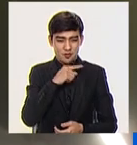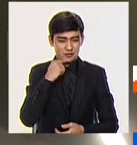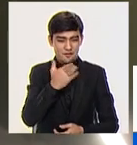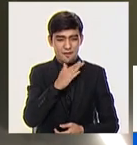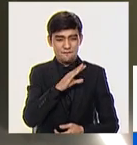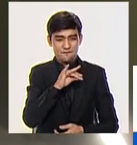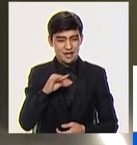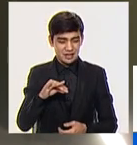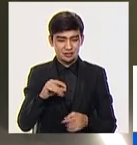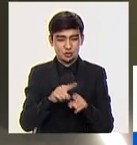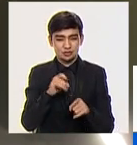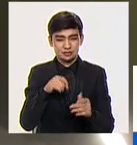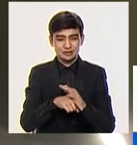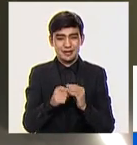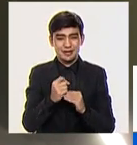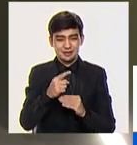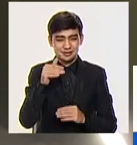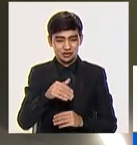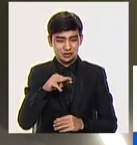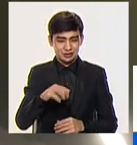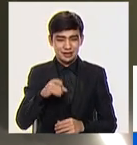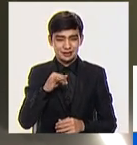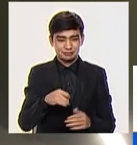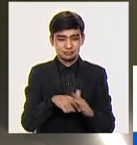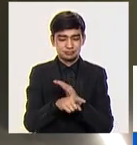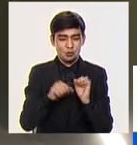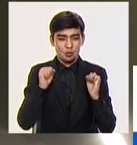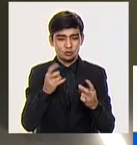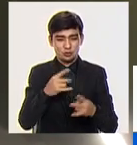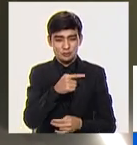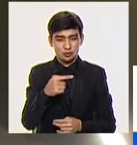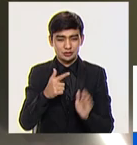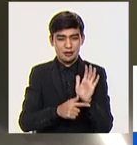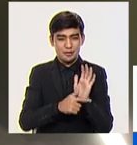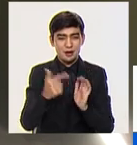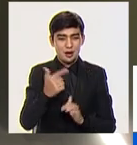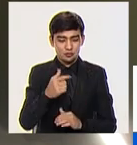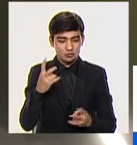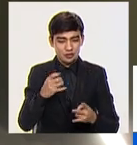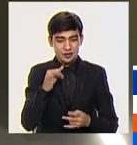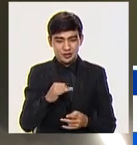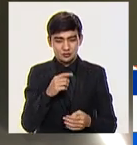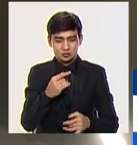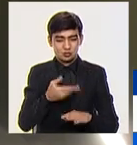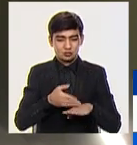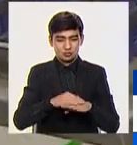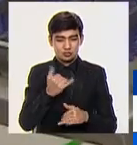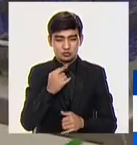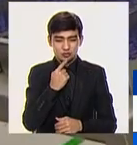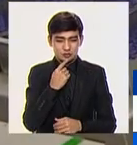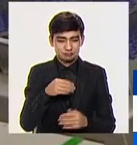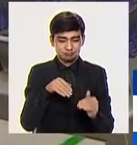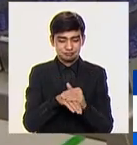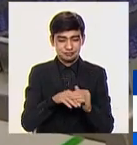которой 11 тысяч тенге. К тому же препарат должен храниться при температуре минус 70 градусов, что усложняет транспортировку. Его